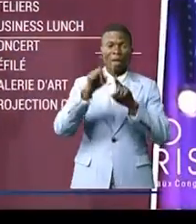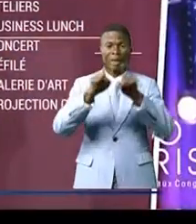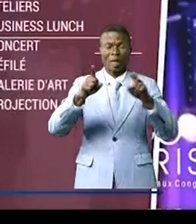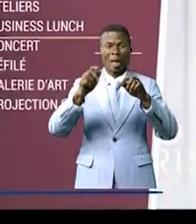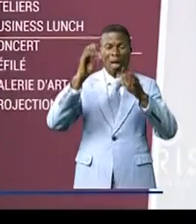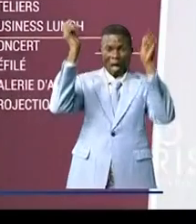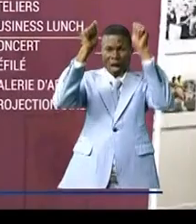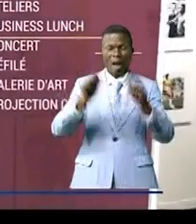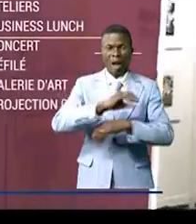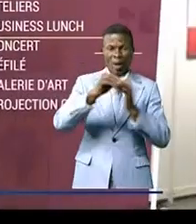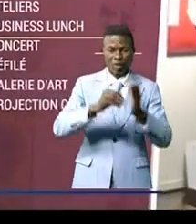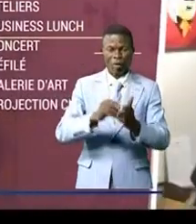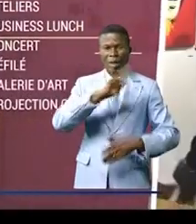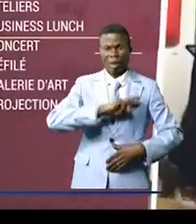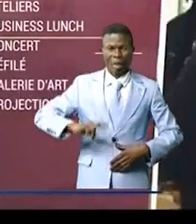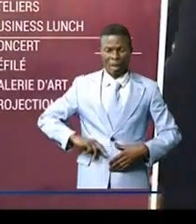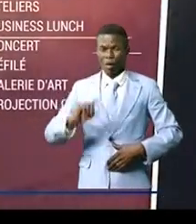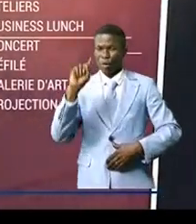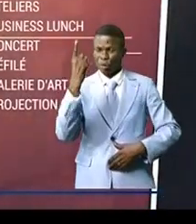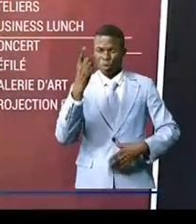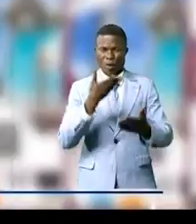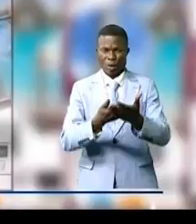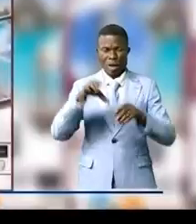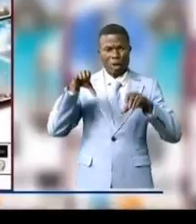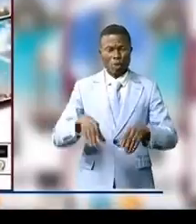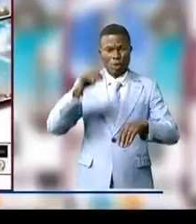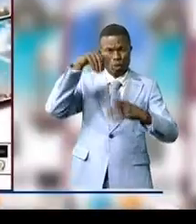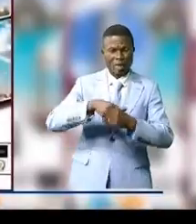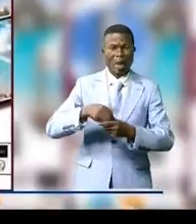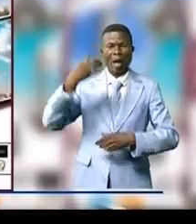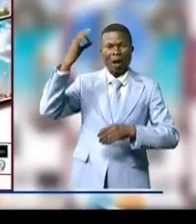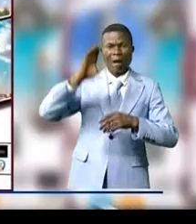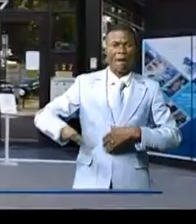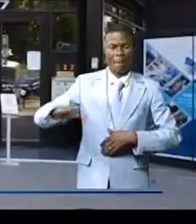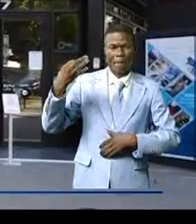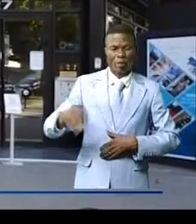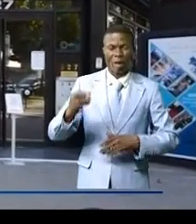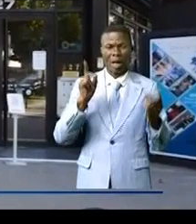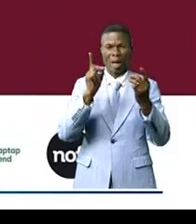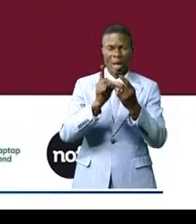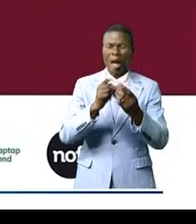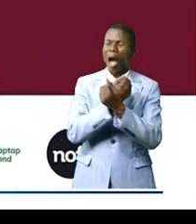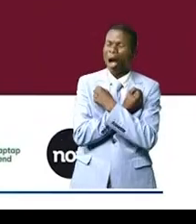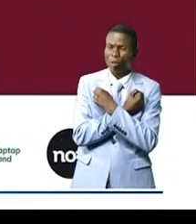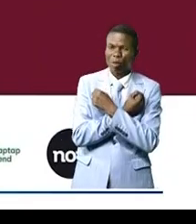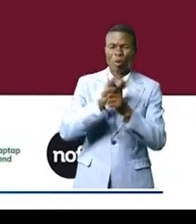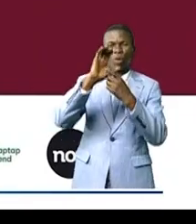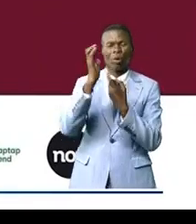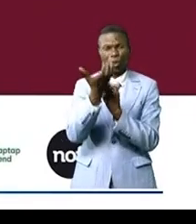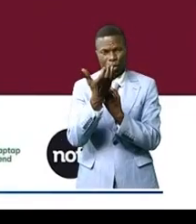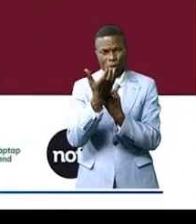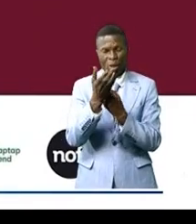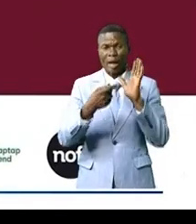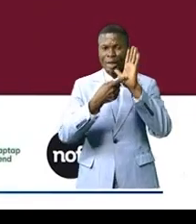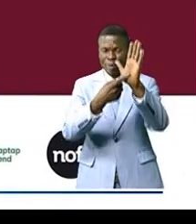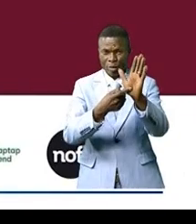centrale en général et de la RDC en particulier. Congo na Paris est aussi un rendez-vous des amoureux de la culture qui